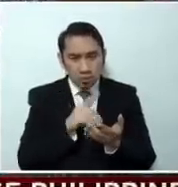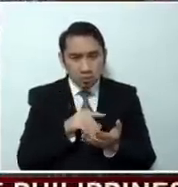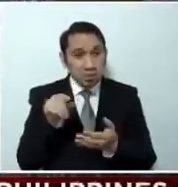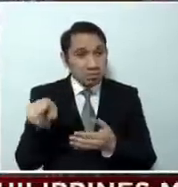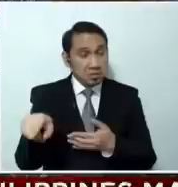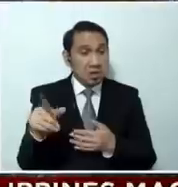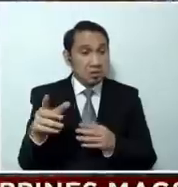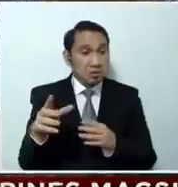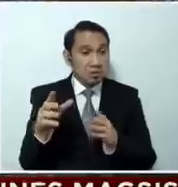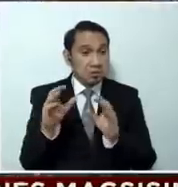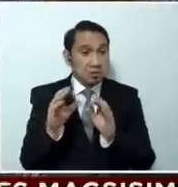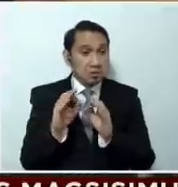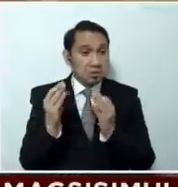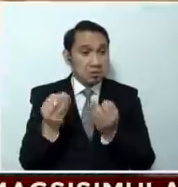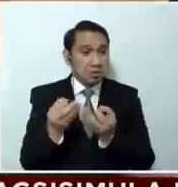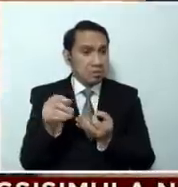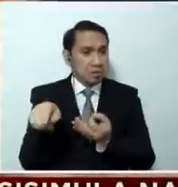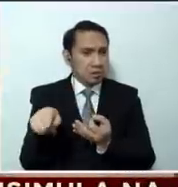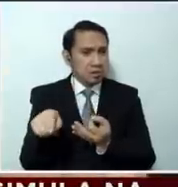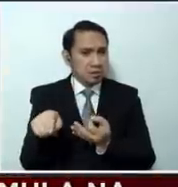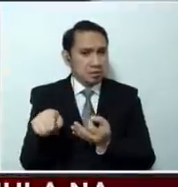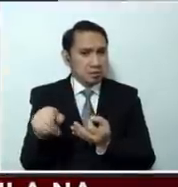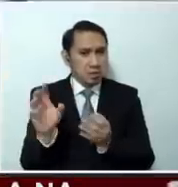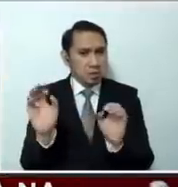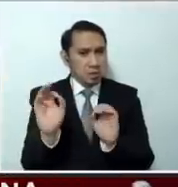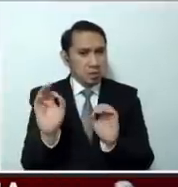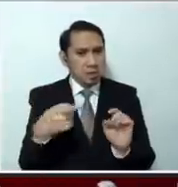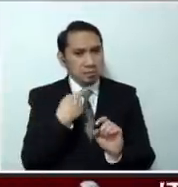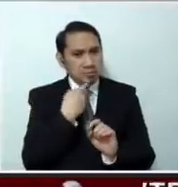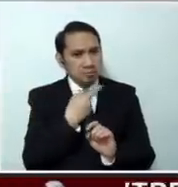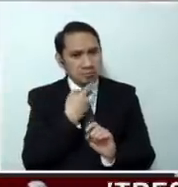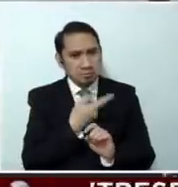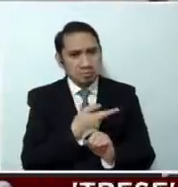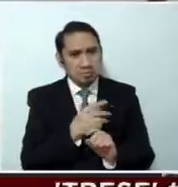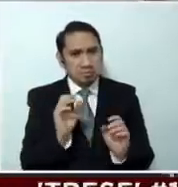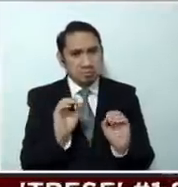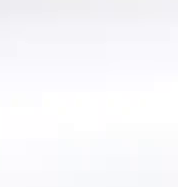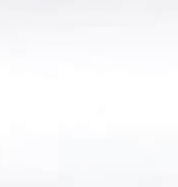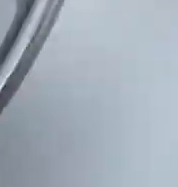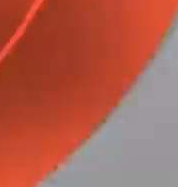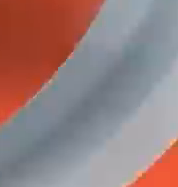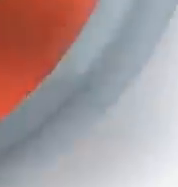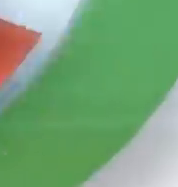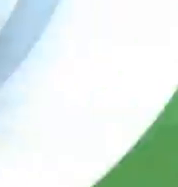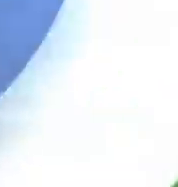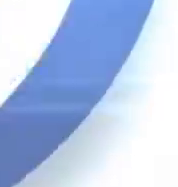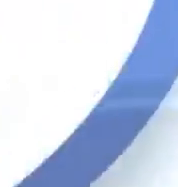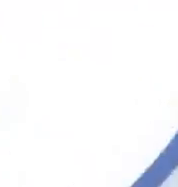panayam ang pamilya King sa insidente. Nico Bawa, ABS-CBN News.